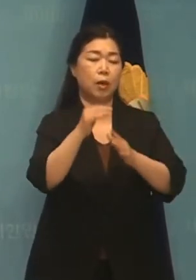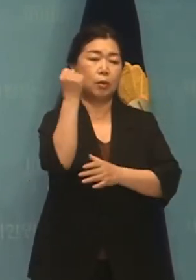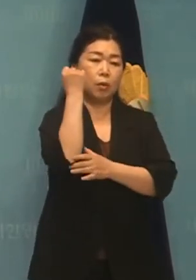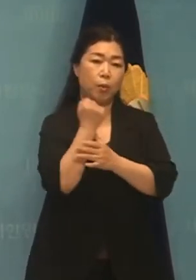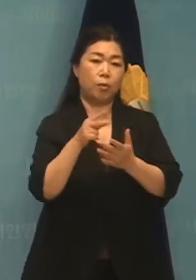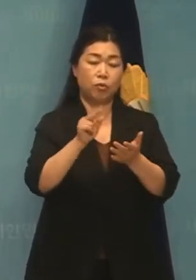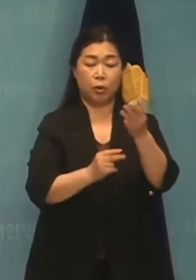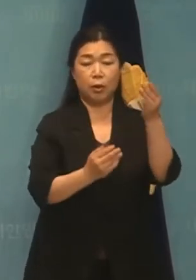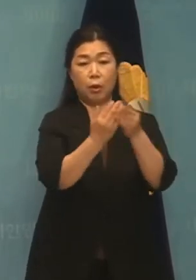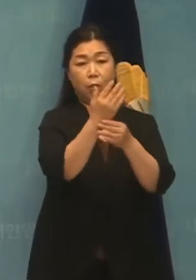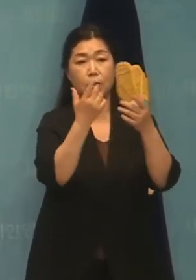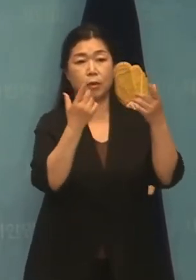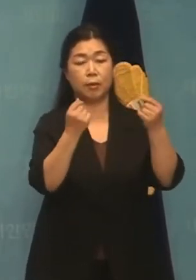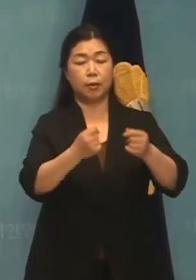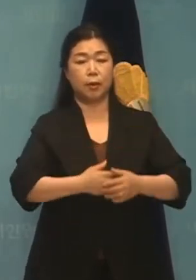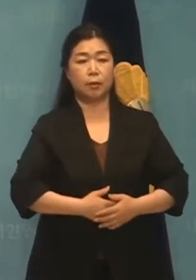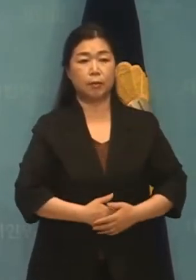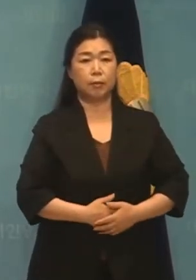것 아니겠습니까?